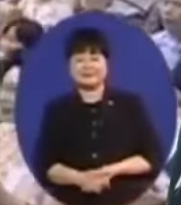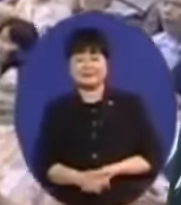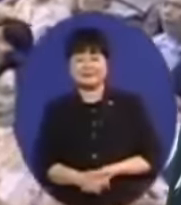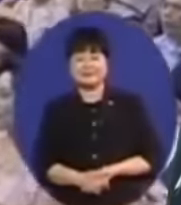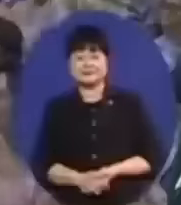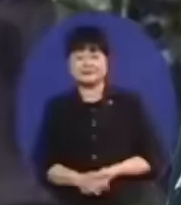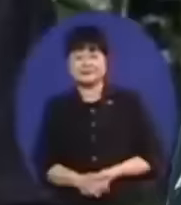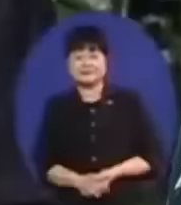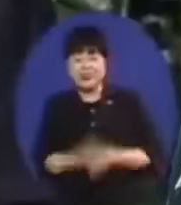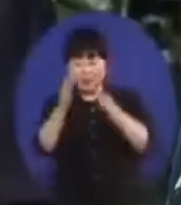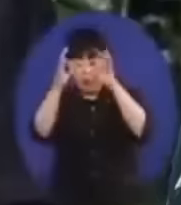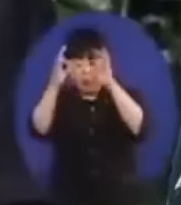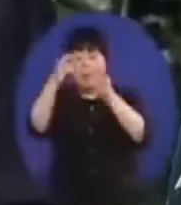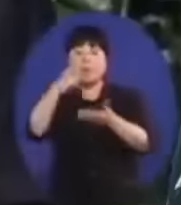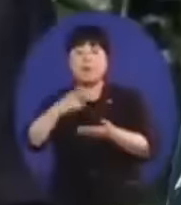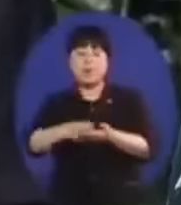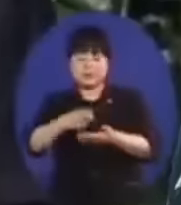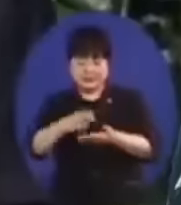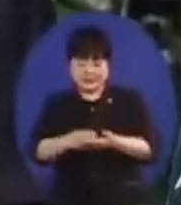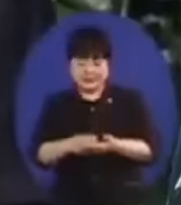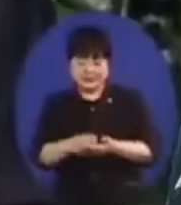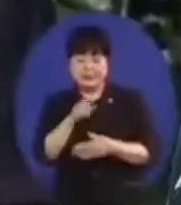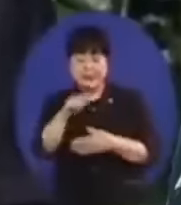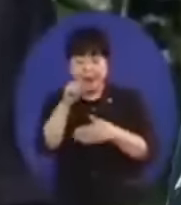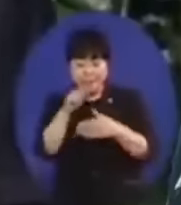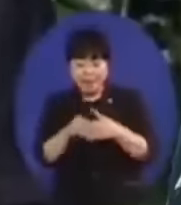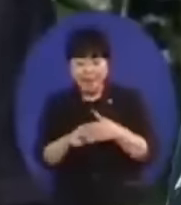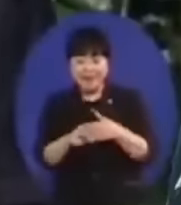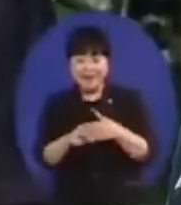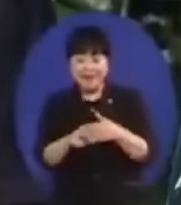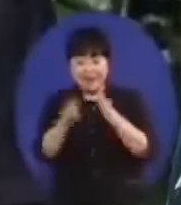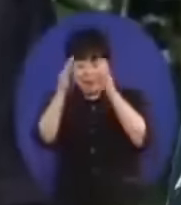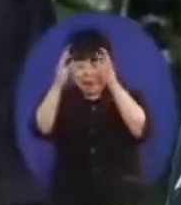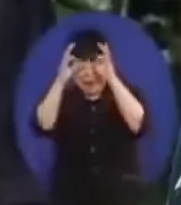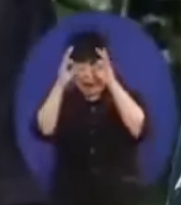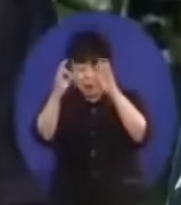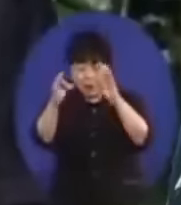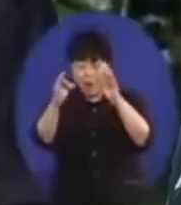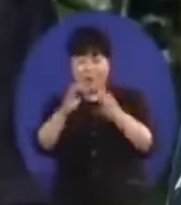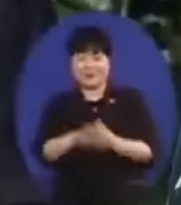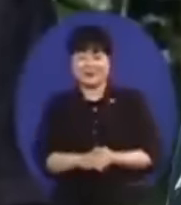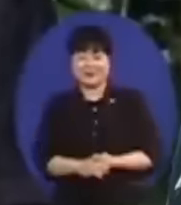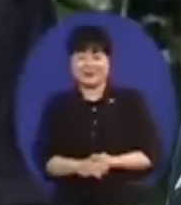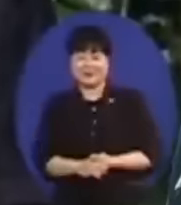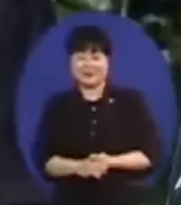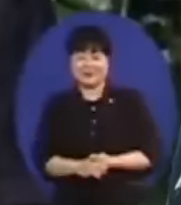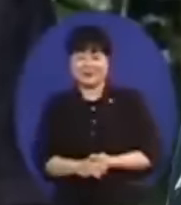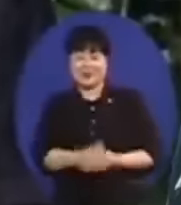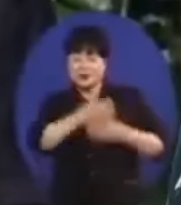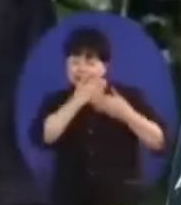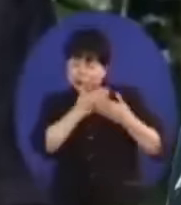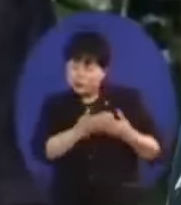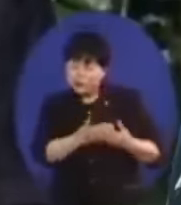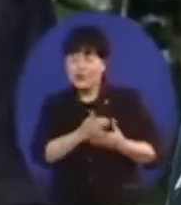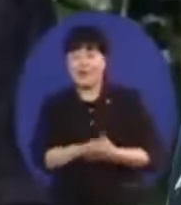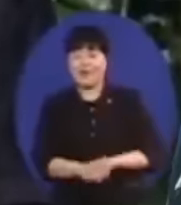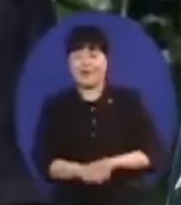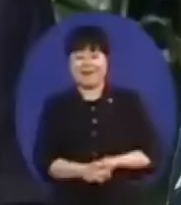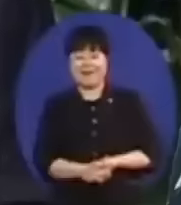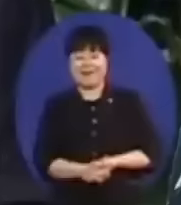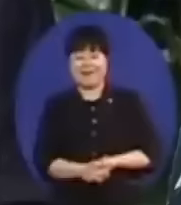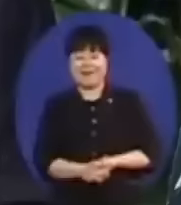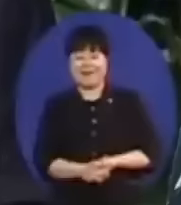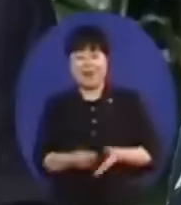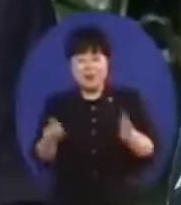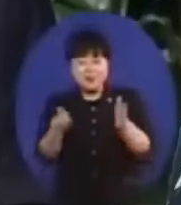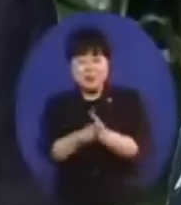바라봄의 법칙, 미리 마음에 바라본다는 것 굉장히 중요한 것입니다.